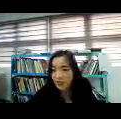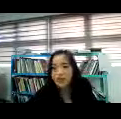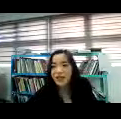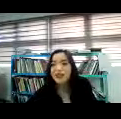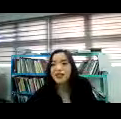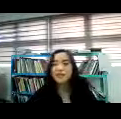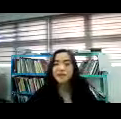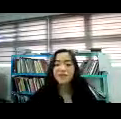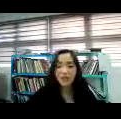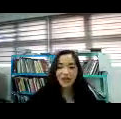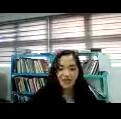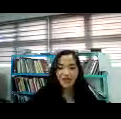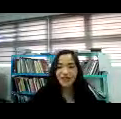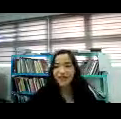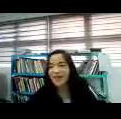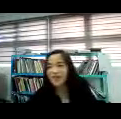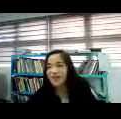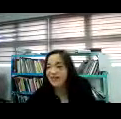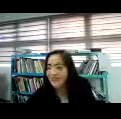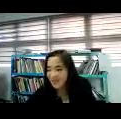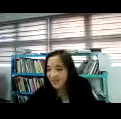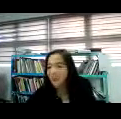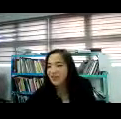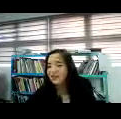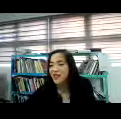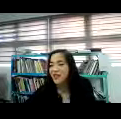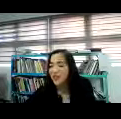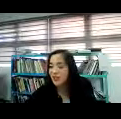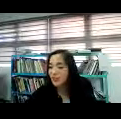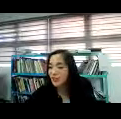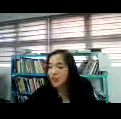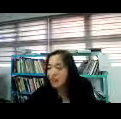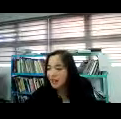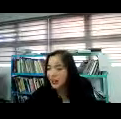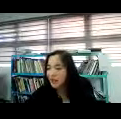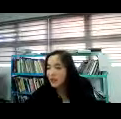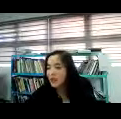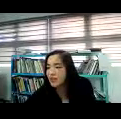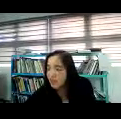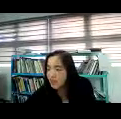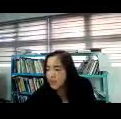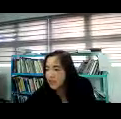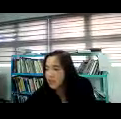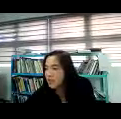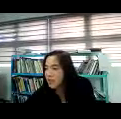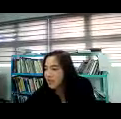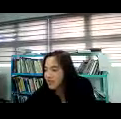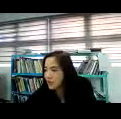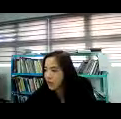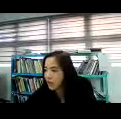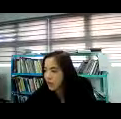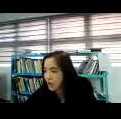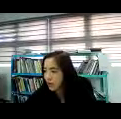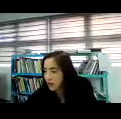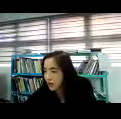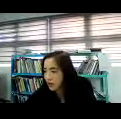chemistry na subject heading na nakalagay. Okay po? Ayan po. So, ang kagandahan po ni expert search, lalabas na po dito